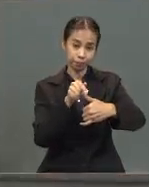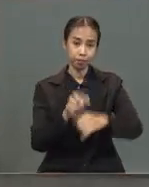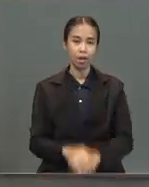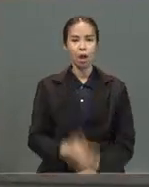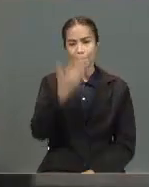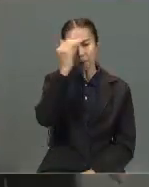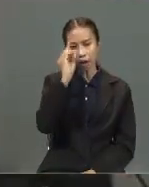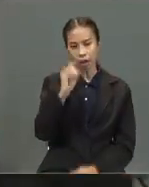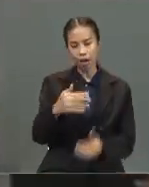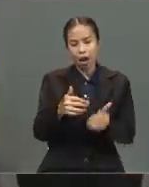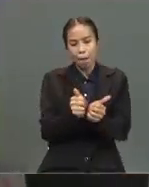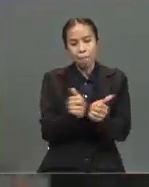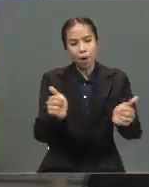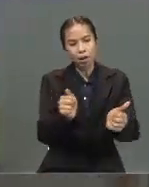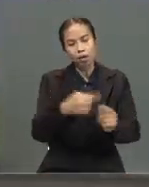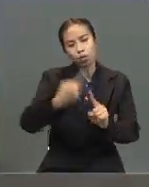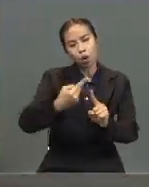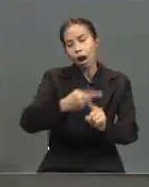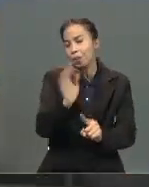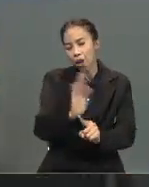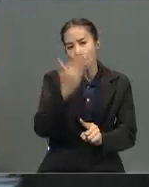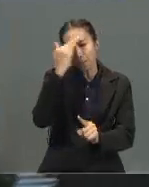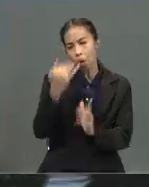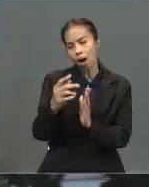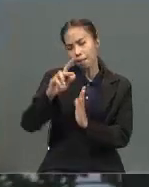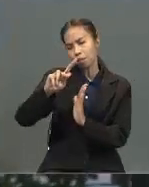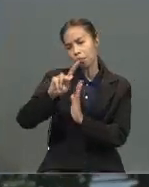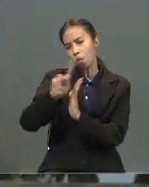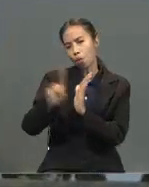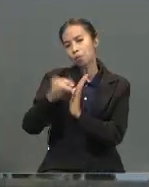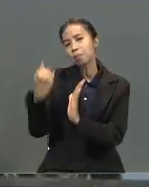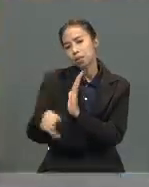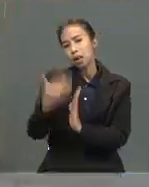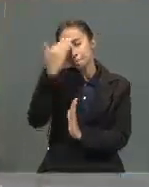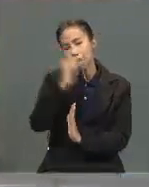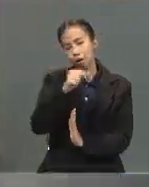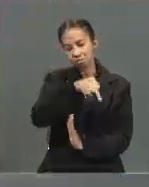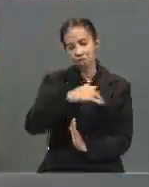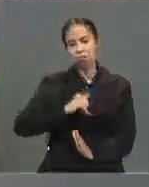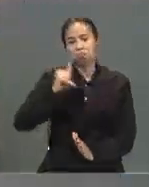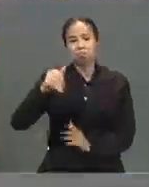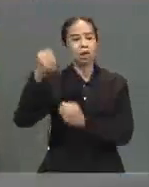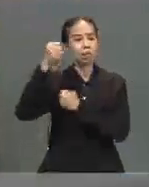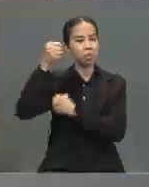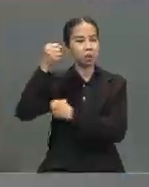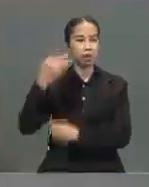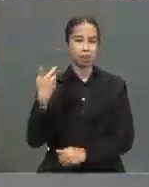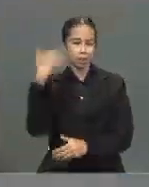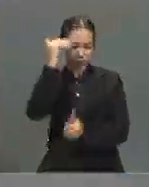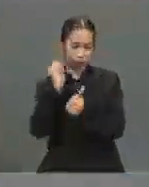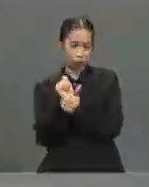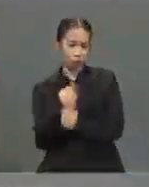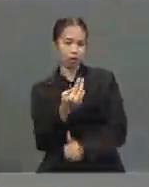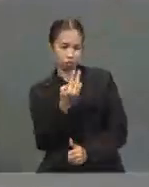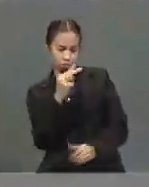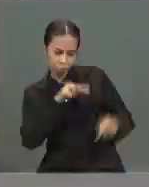การปล่อยตัวชั่วคราวเนื่องจากพบว่าผิดเงื่อนไขการประกันตัวคือไปขึ้นเวทีชุมนุมโดยมีตำรวจทั้งในและนอกเครื่องแบบจำนวน